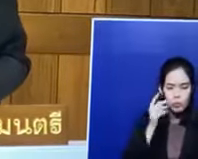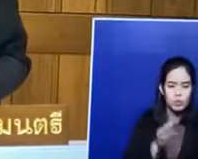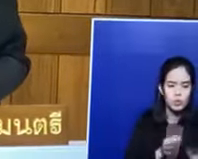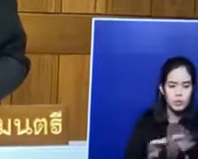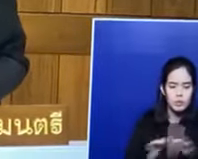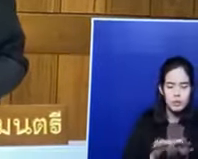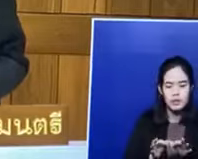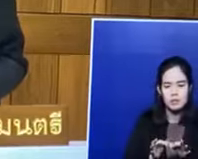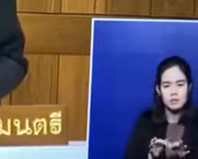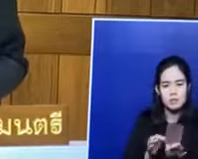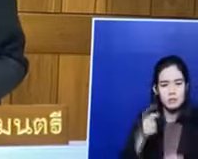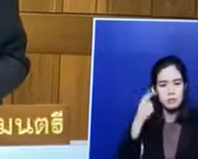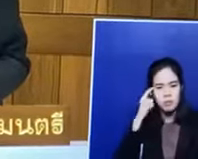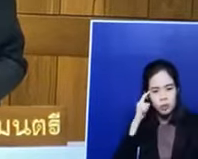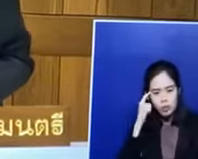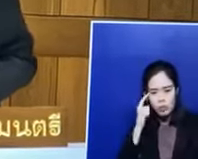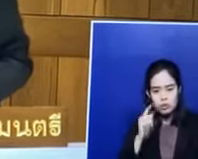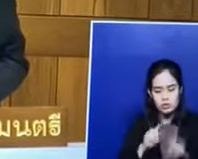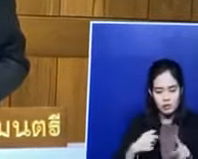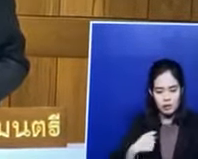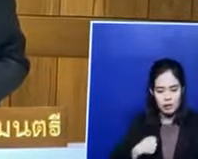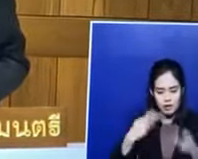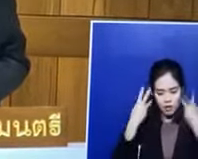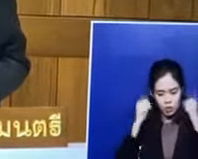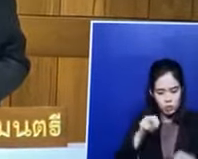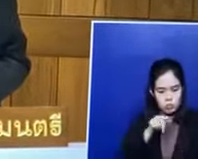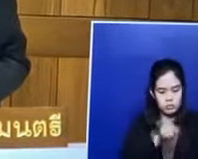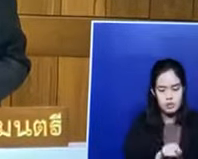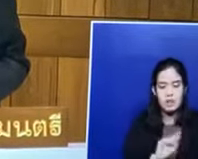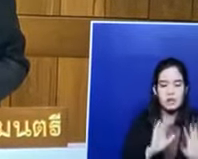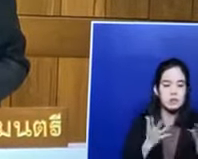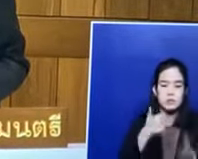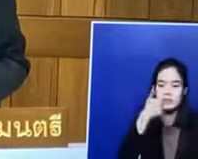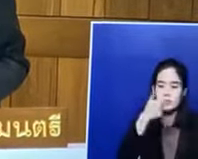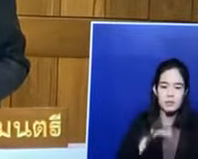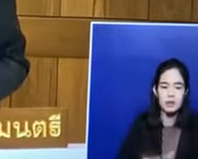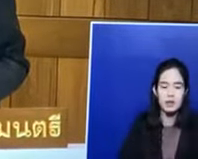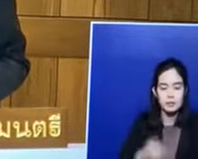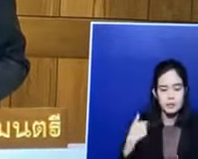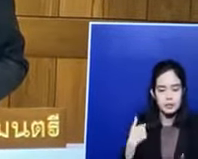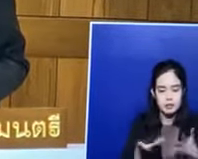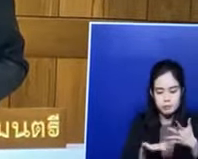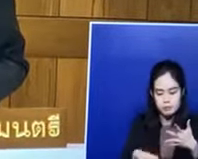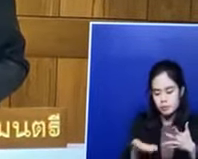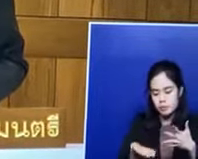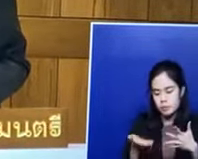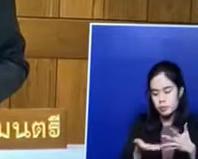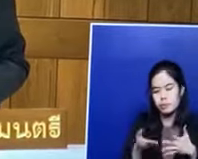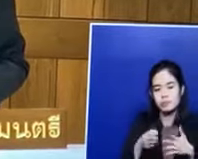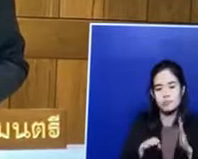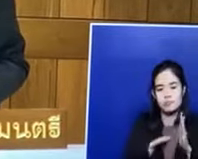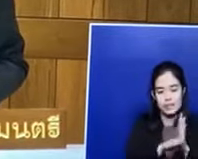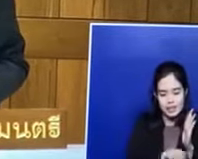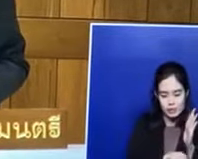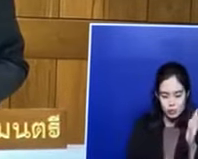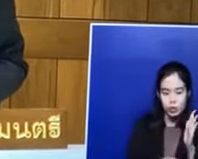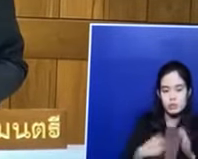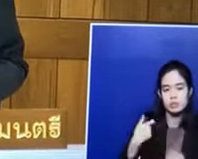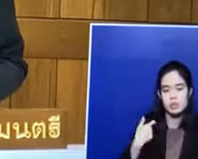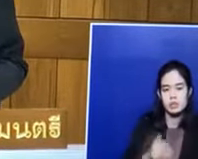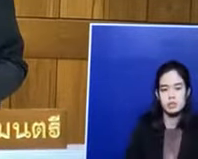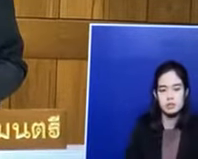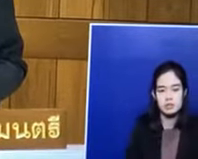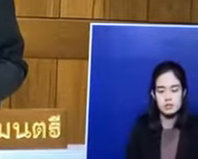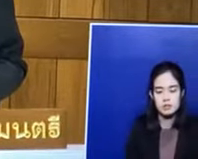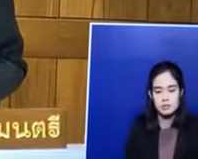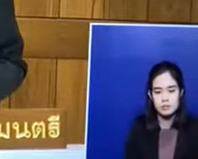านอยู่นะครับเป็นสั่งไม่ได้หรอกครับนะก็มีการกันกรองไปตามลำดับอันที่สองก็คือต่ำกว่านายพล